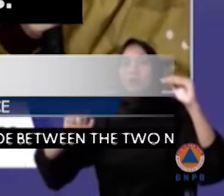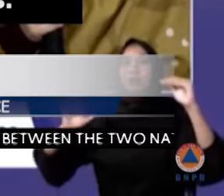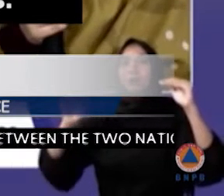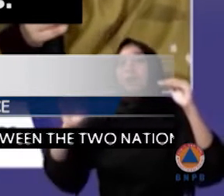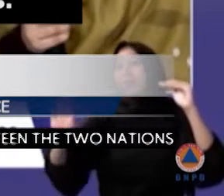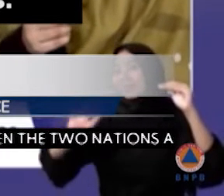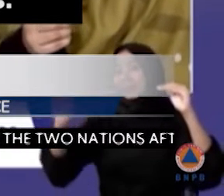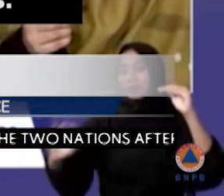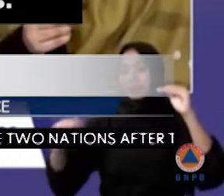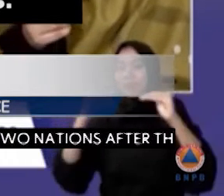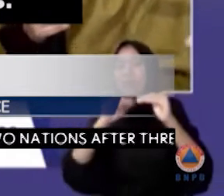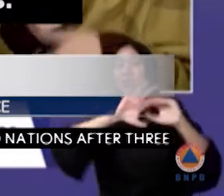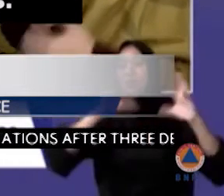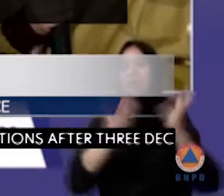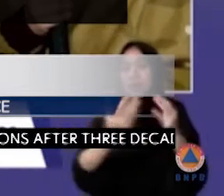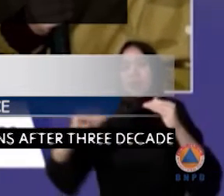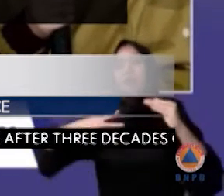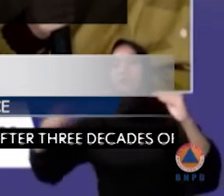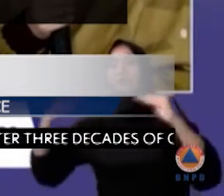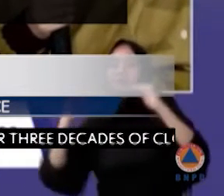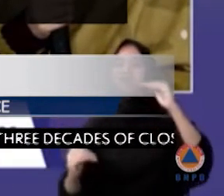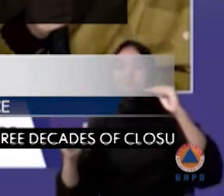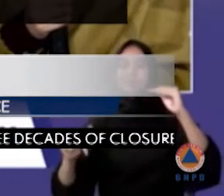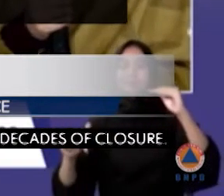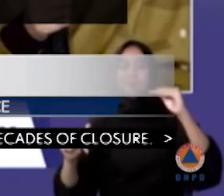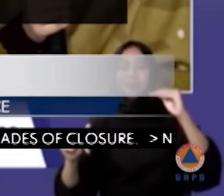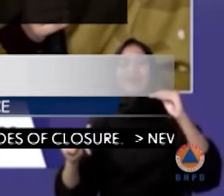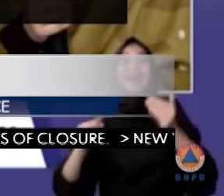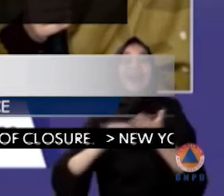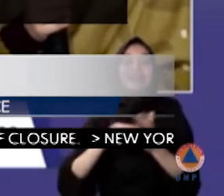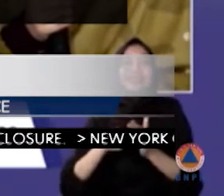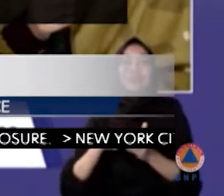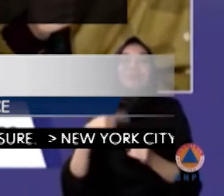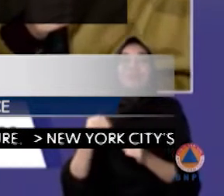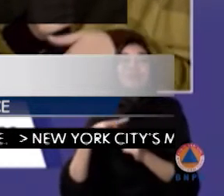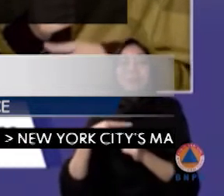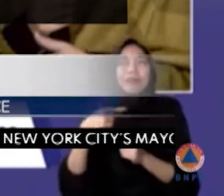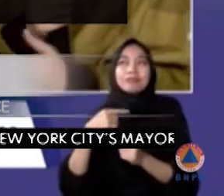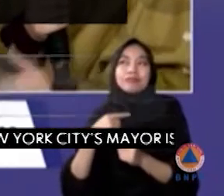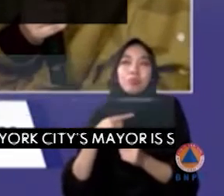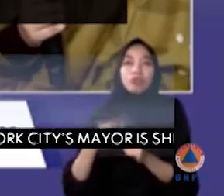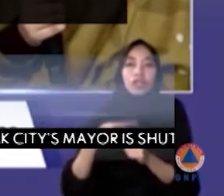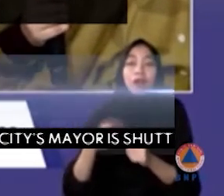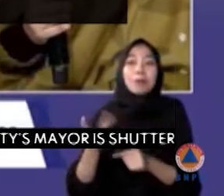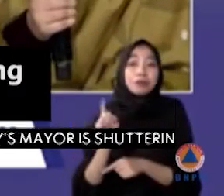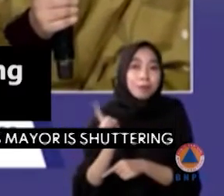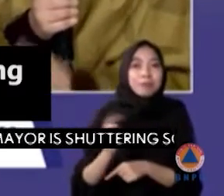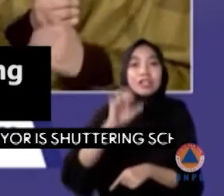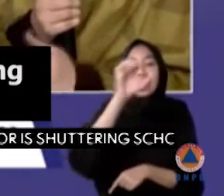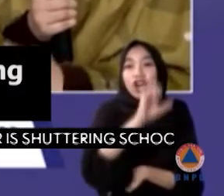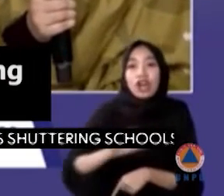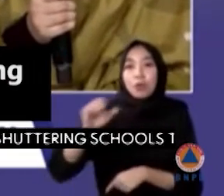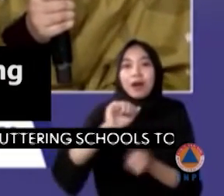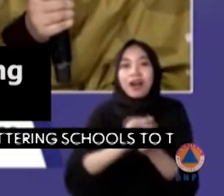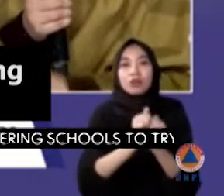dengan rata-rata kasus aktif dunia. Dan ini adalah indikasi yang sangat baik, karena kita juga melihat trennya di beberapa negara di Eropa utamanya,